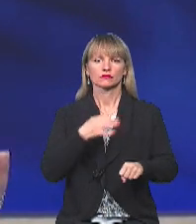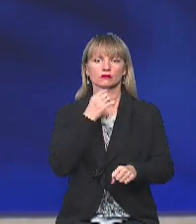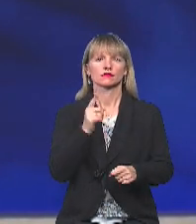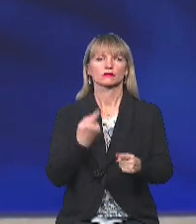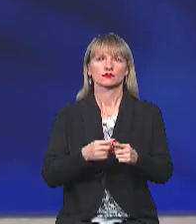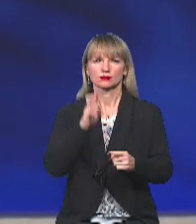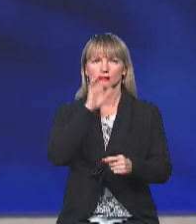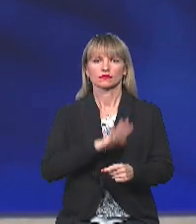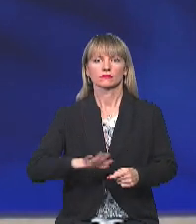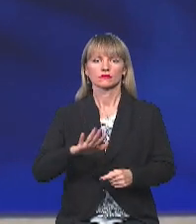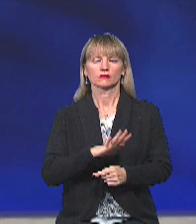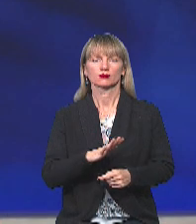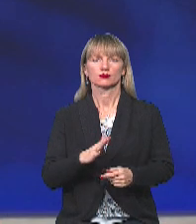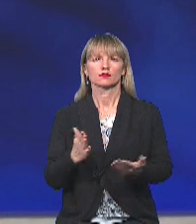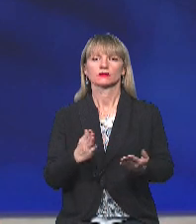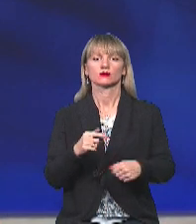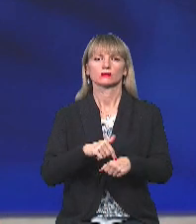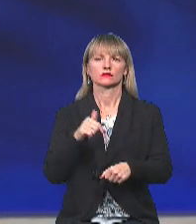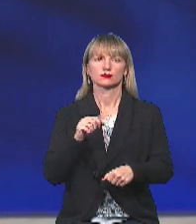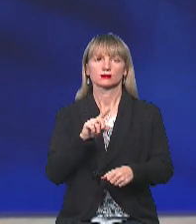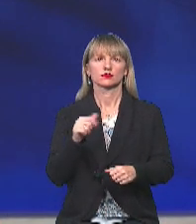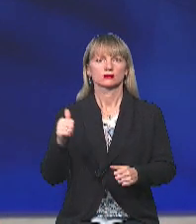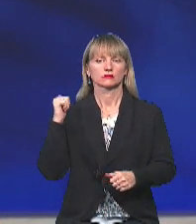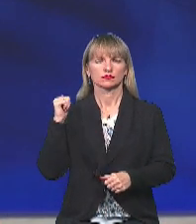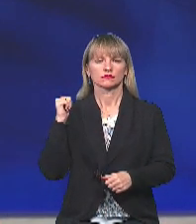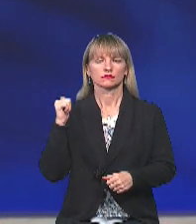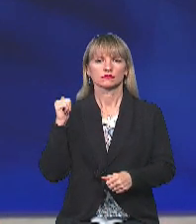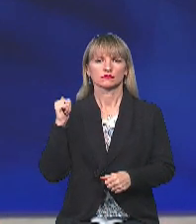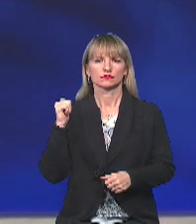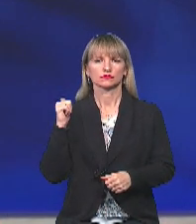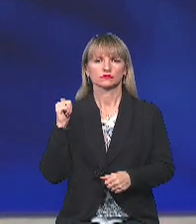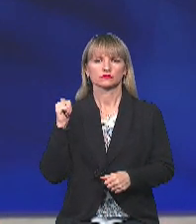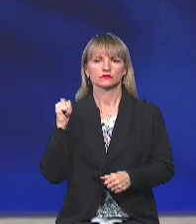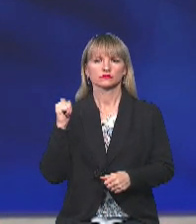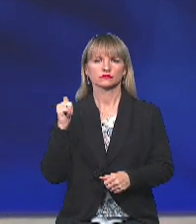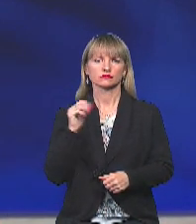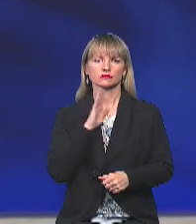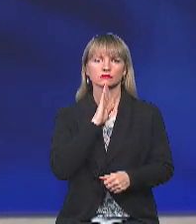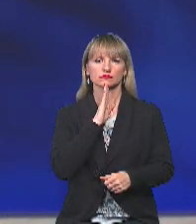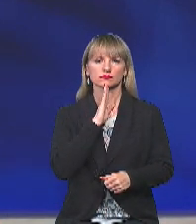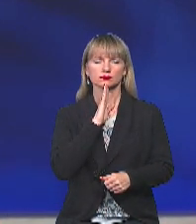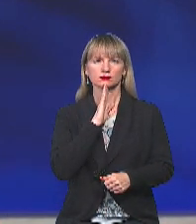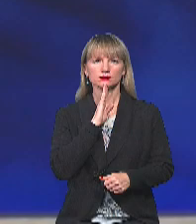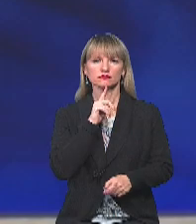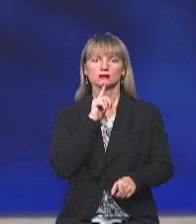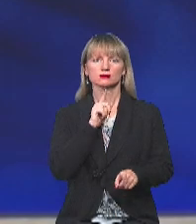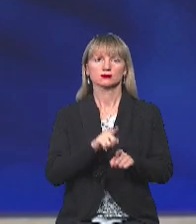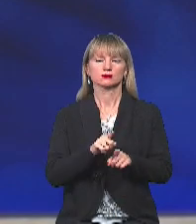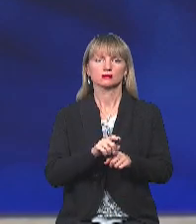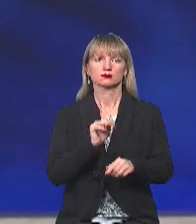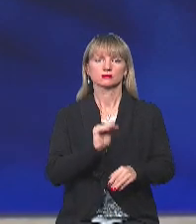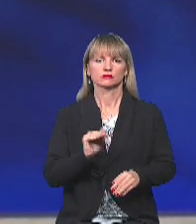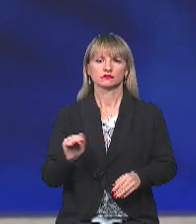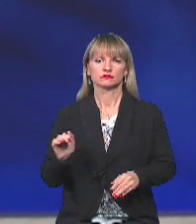це країна і якісь високі почуття, але за мною там, не знаю, жінка, сестра,